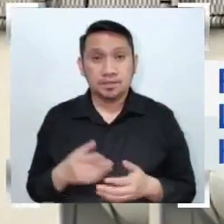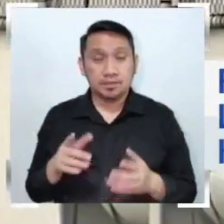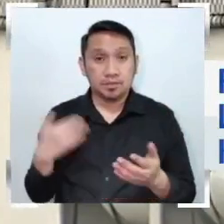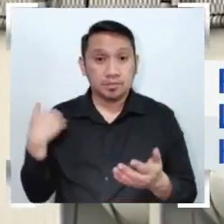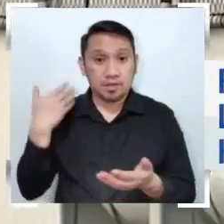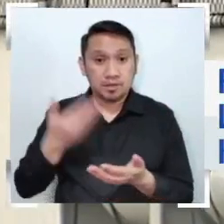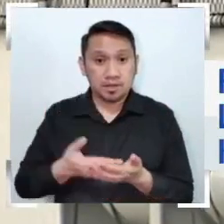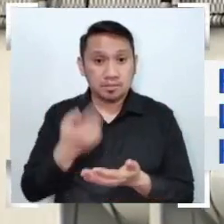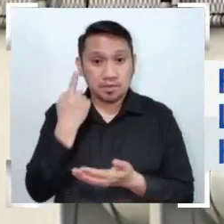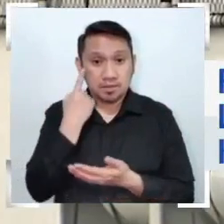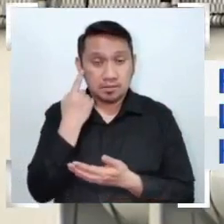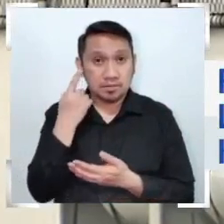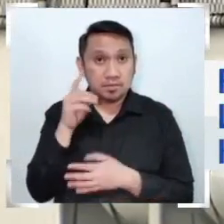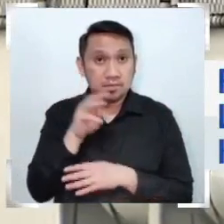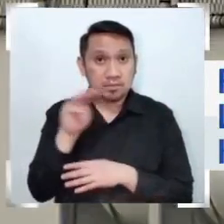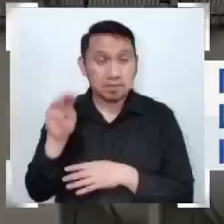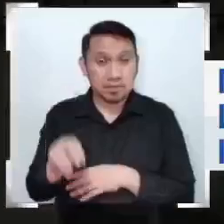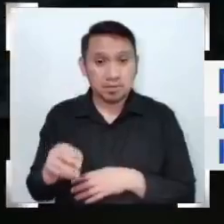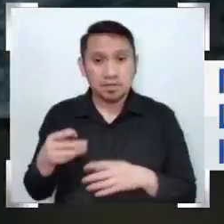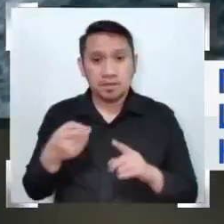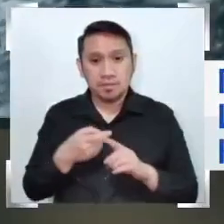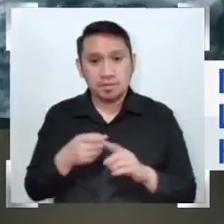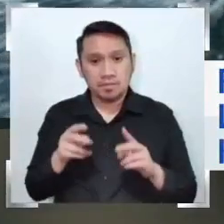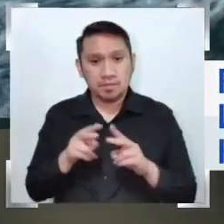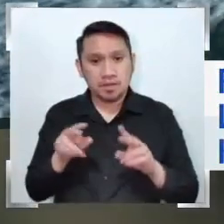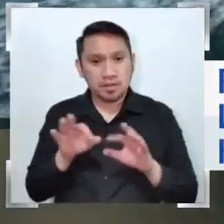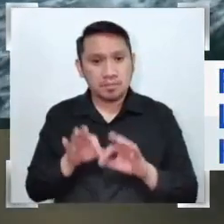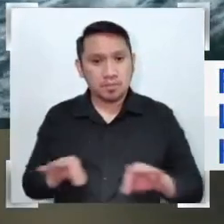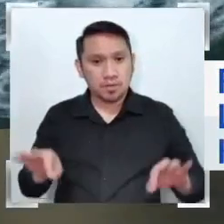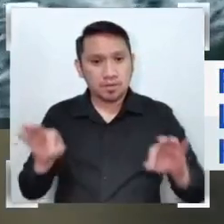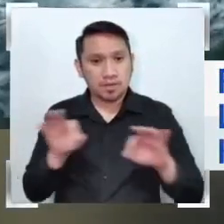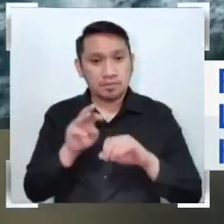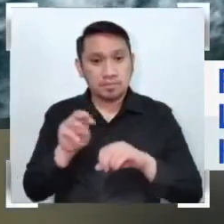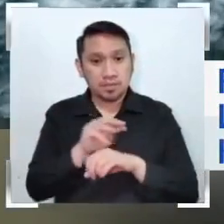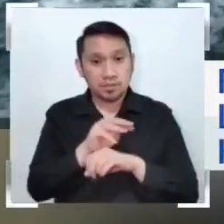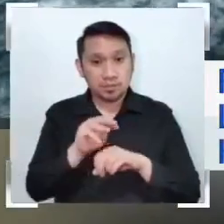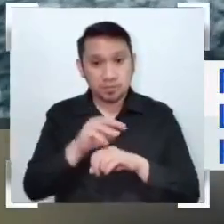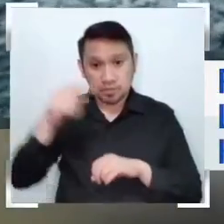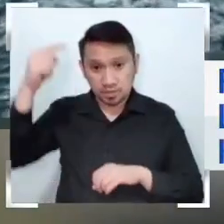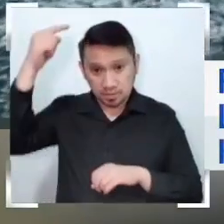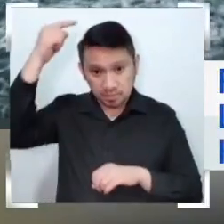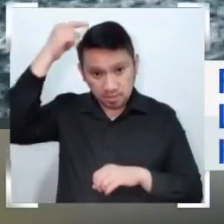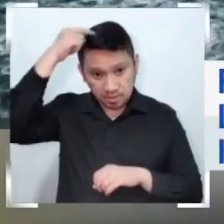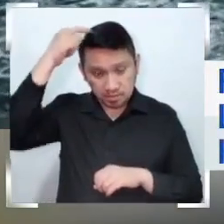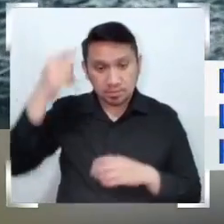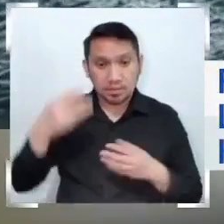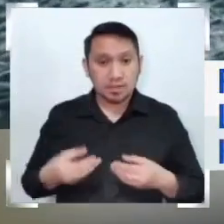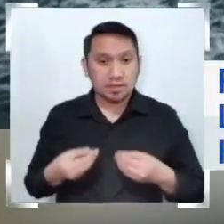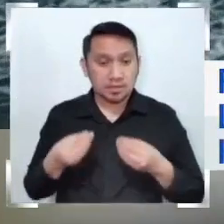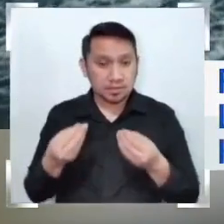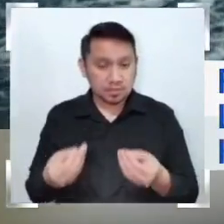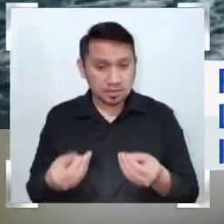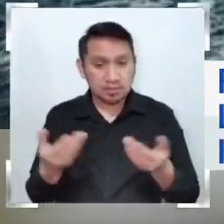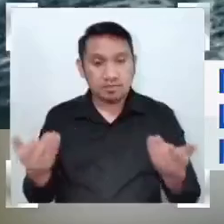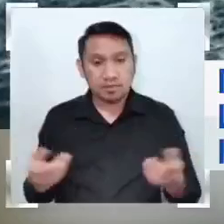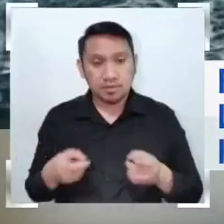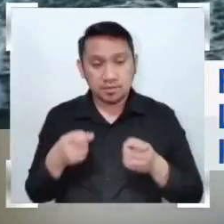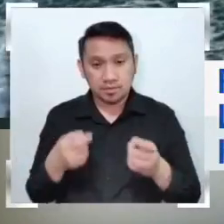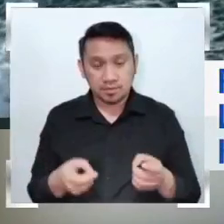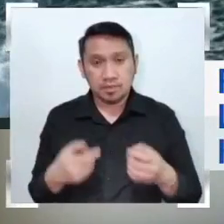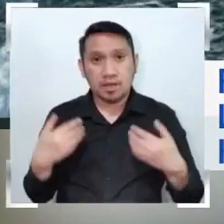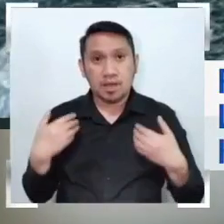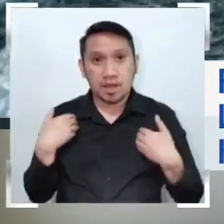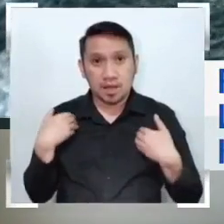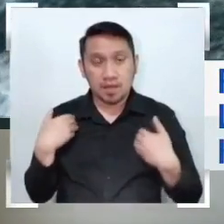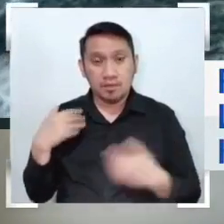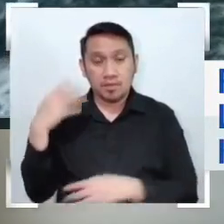Galing sa isang mahalagang misyon sa Batanes. Doon may pamaskong handog din silang iniwan. Apat na lighthouse ang kinumpuni at apat